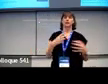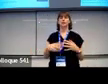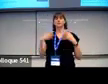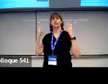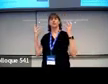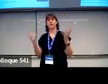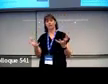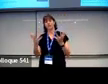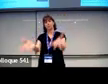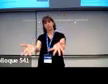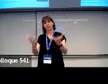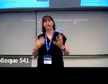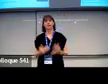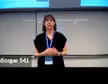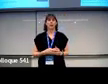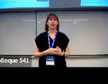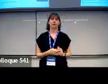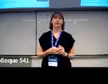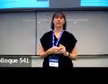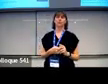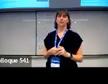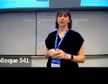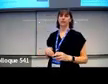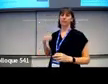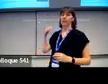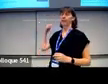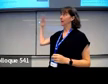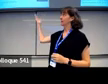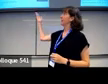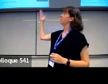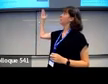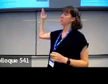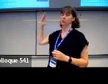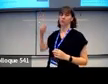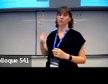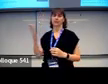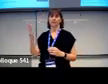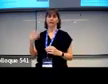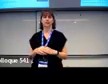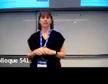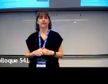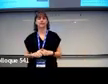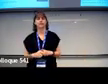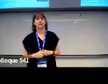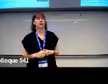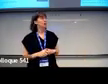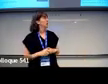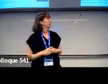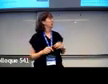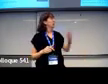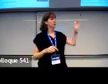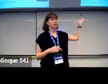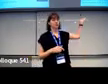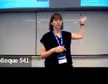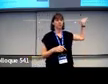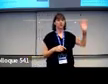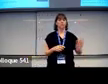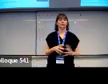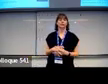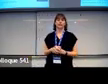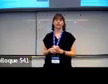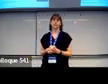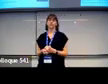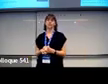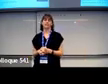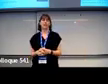comprendre les licences, l'argent pour payer les 4 étudiantes, l'accès à Pressbooks aussi à travers le TS, le travail du